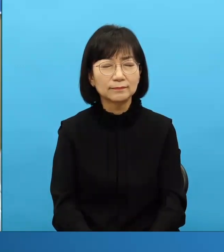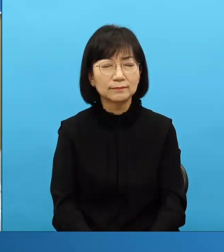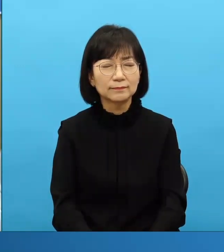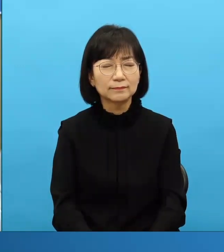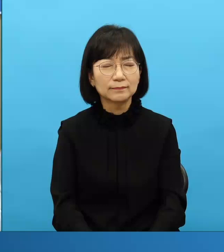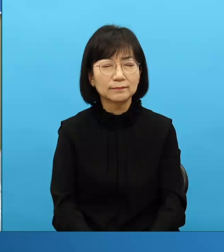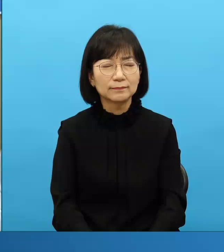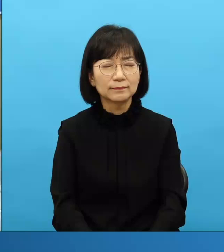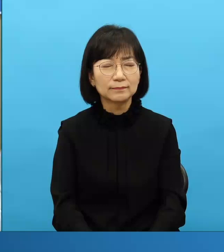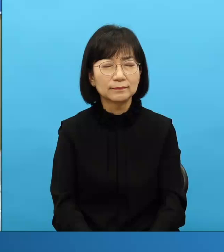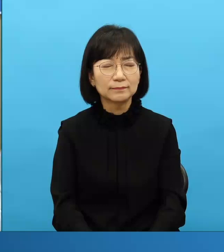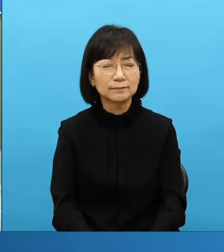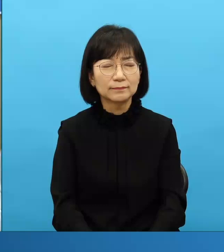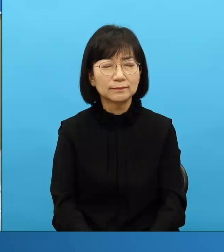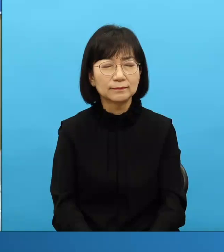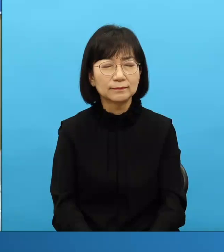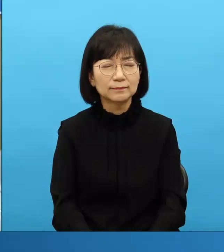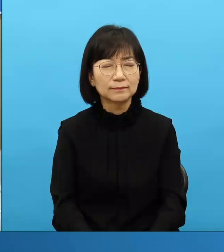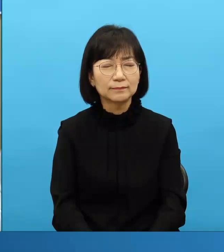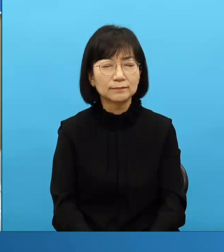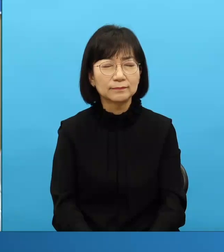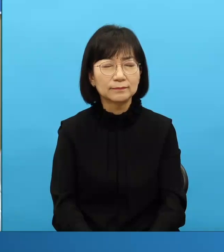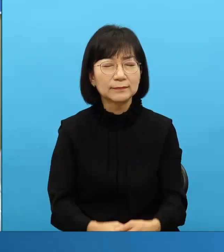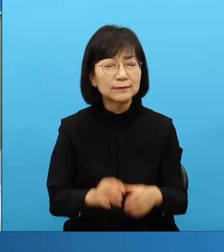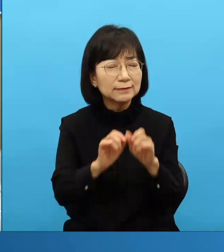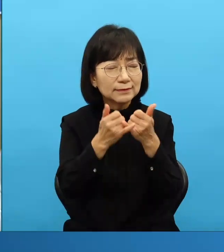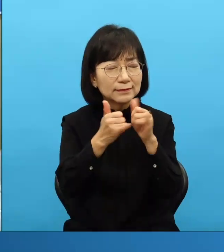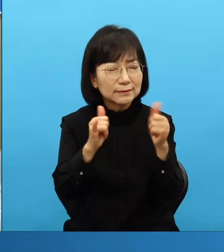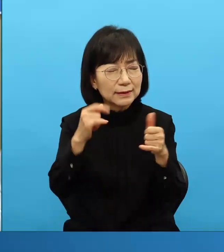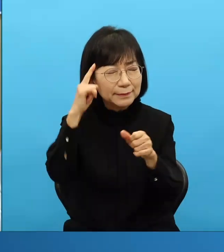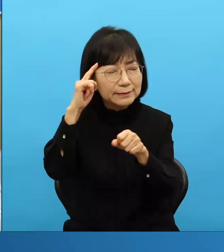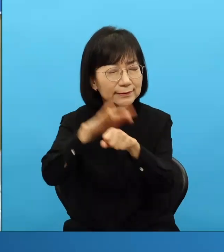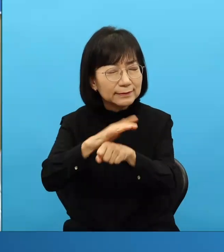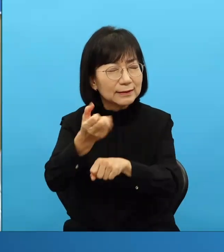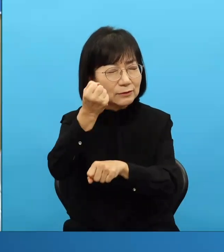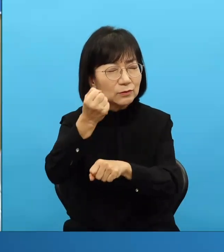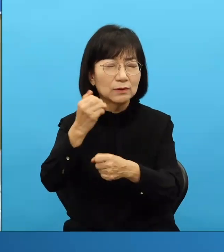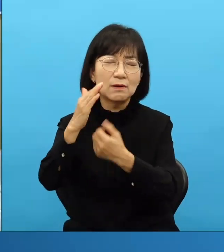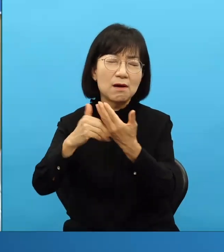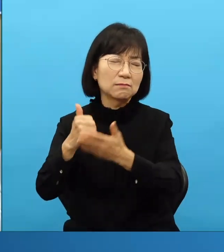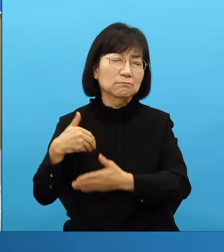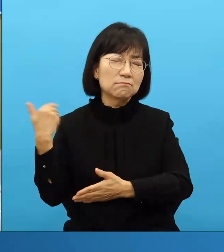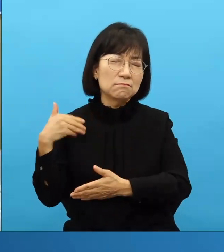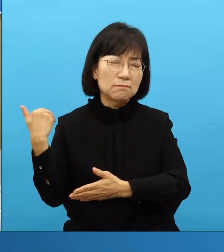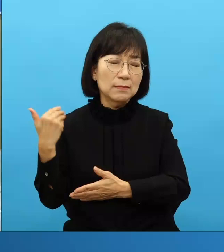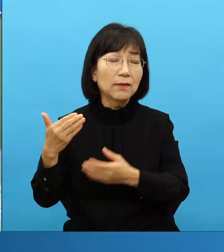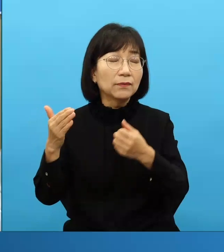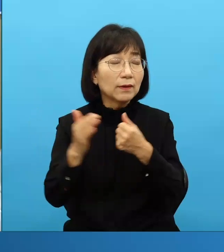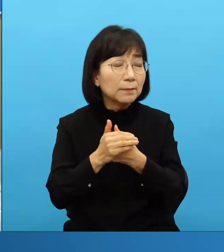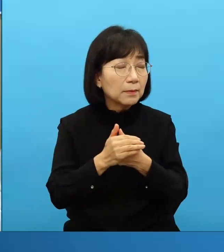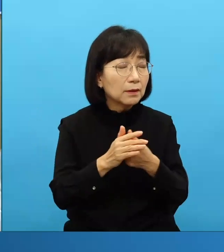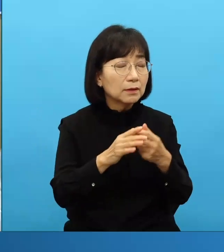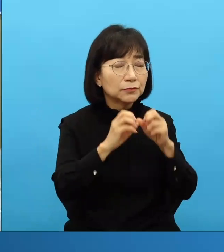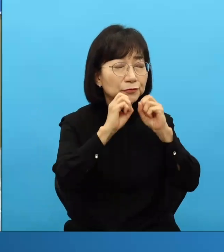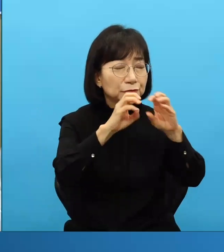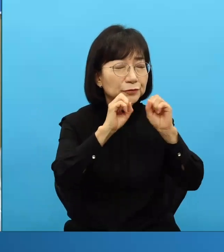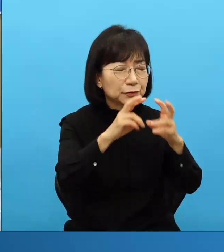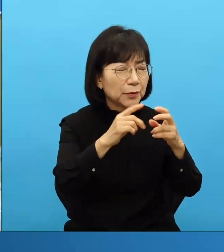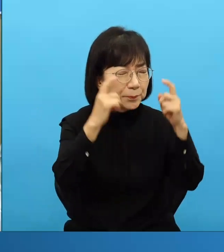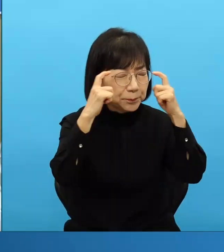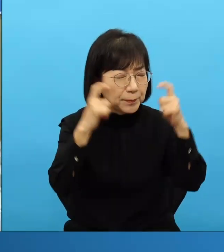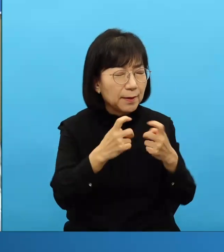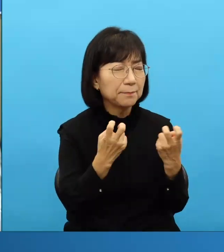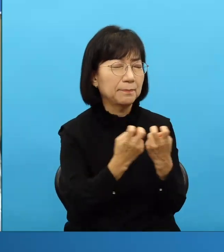forgive us. 사람의 지혜로는 하나님을 알 수 없기에 전도에 미련한 것으로 믿는 자들을